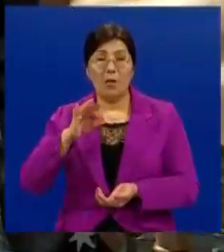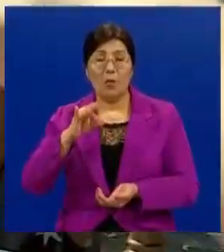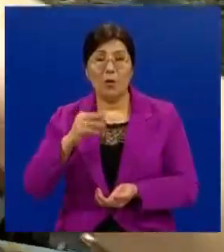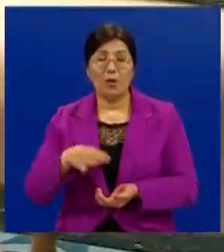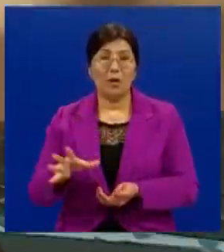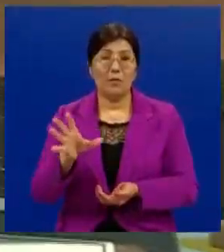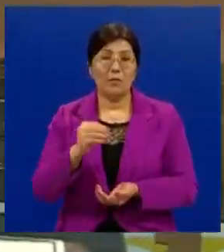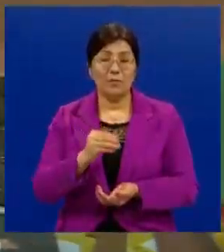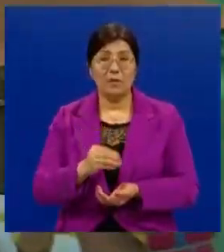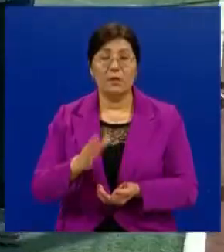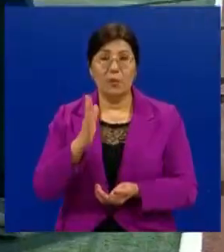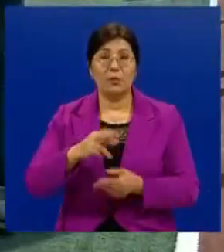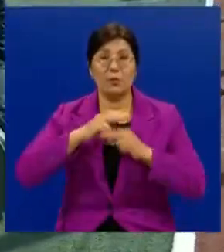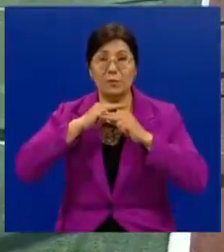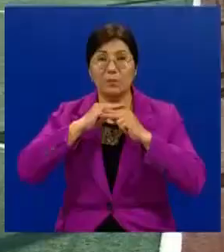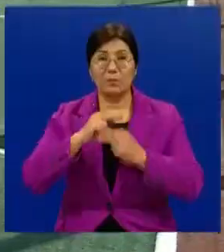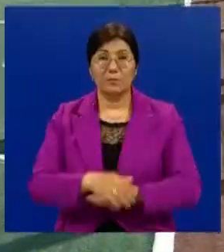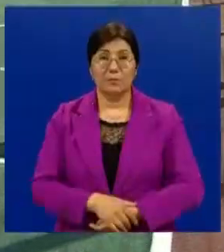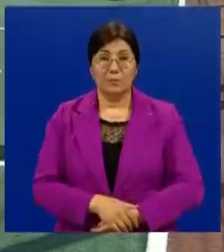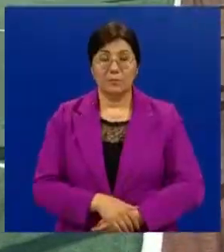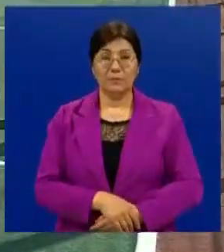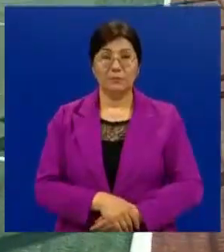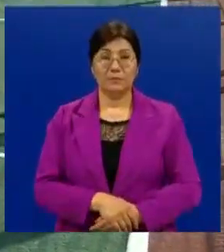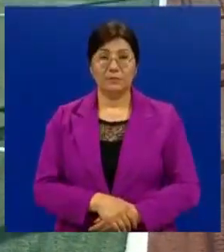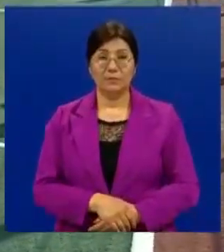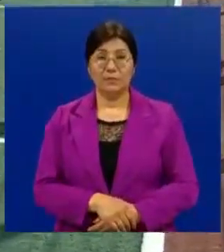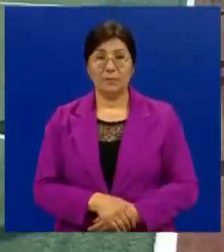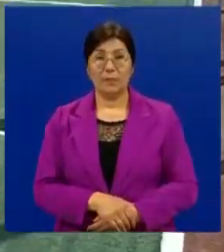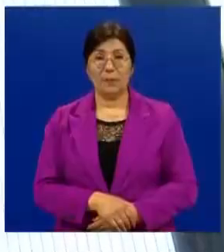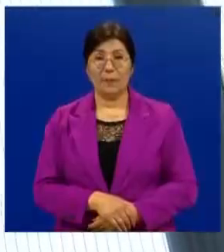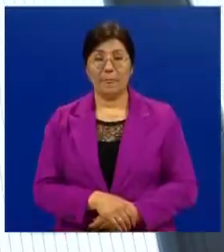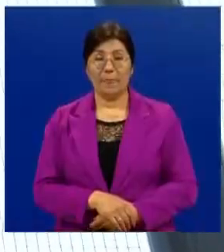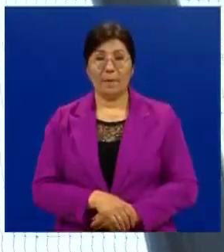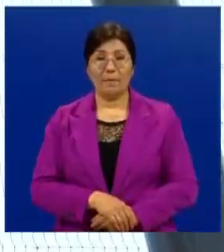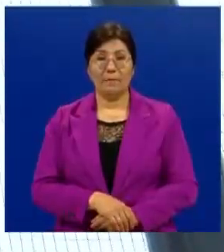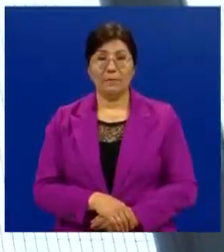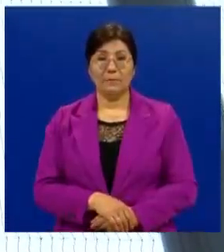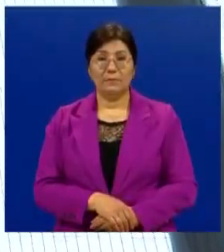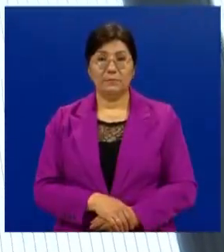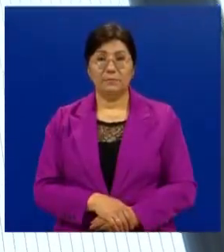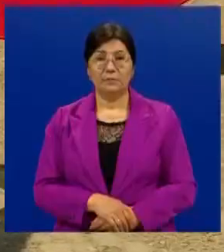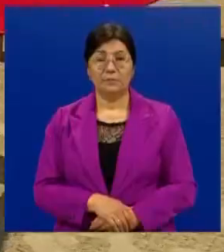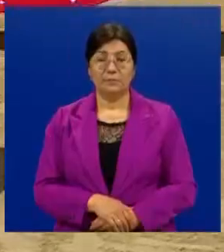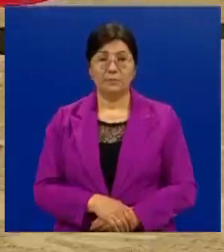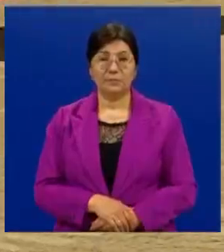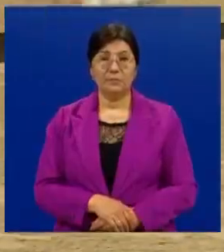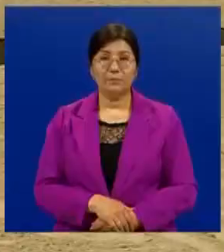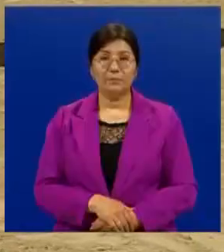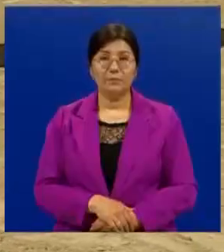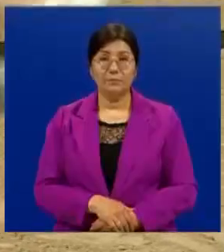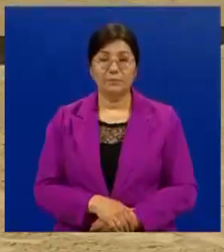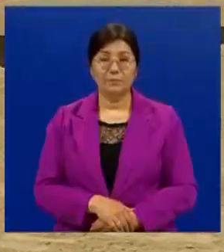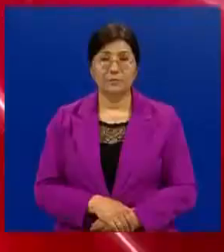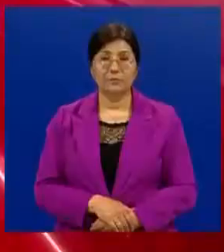не останутся без внимания. Динара Абдуалиева, Ингара Карашаева, Жасан Жалбаков, Самат Каликенов, Азамат Сауханов, Душан Жасулан, Аптатанасы.